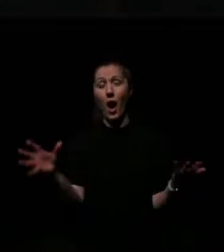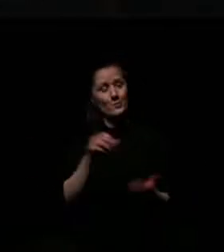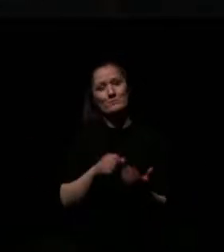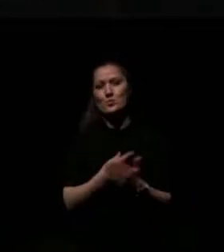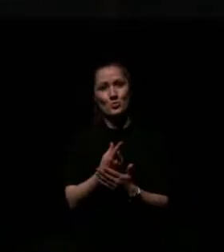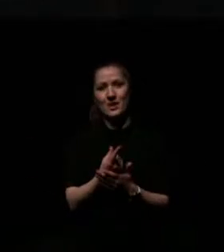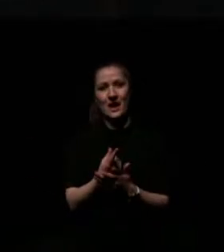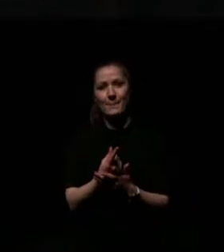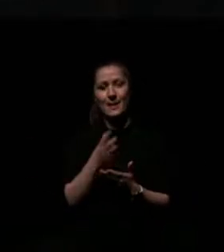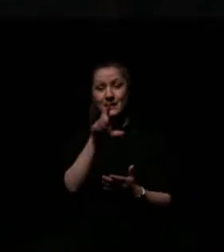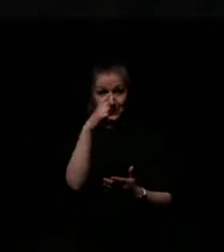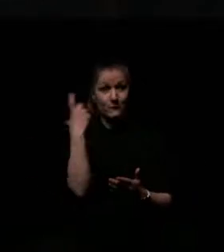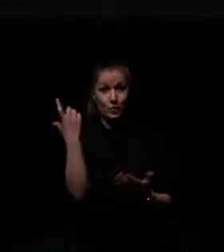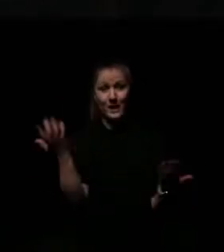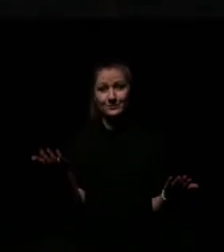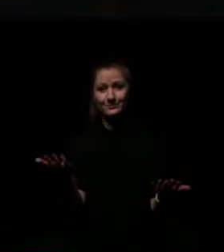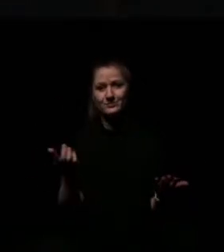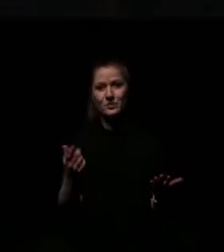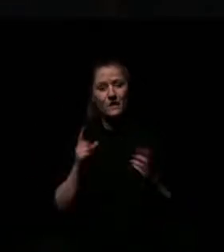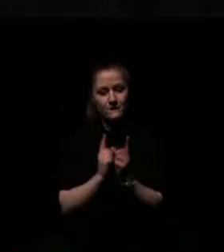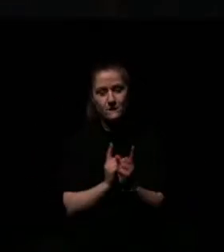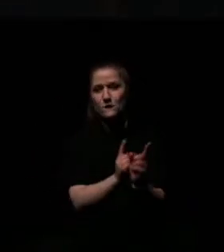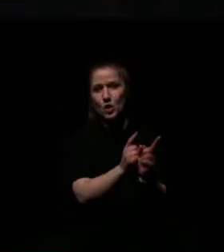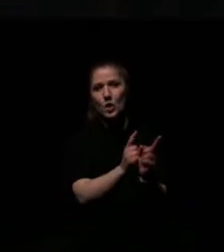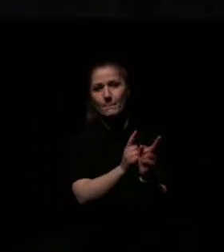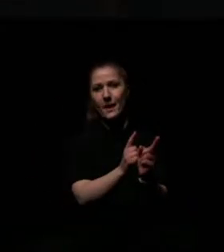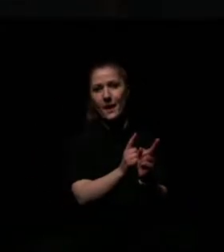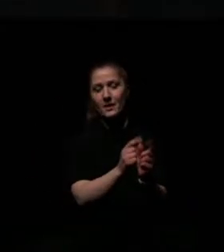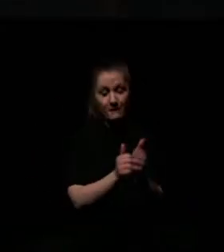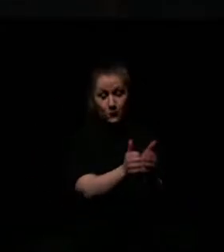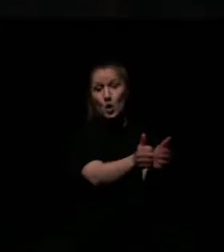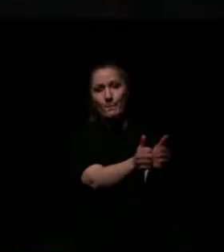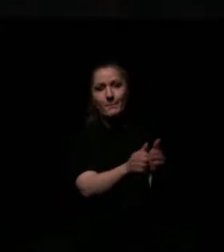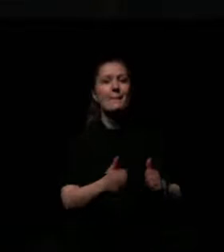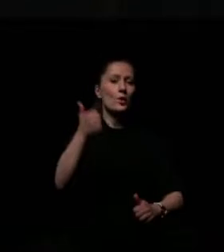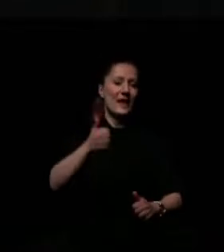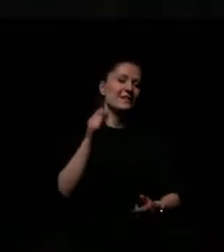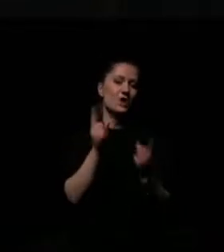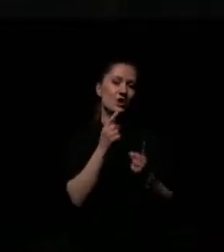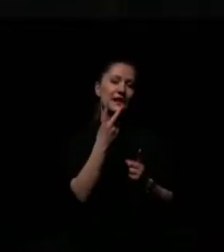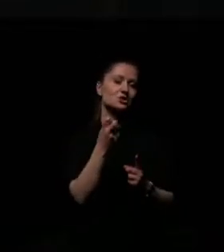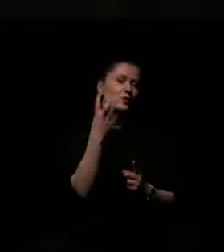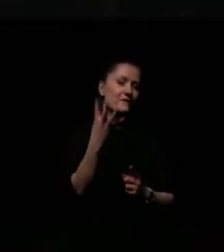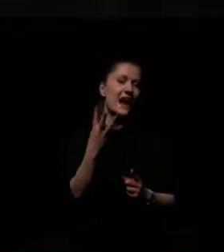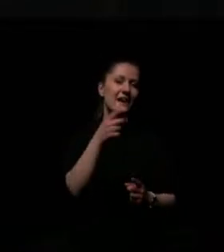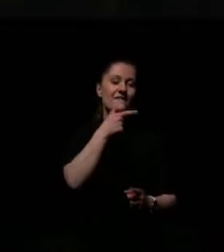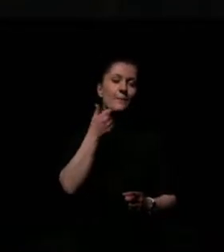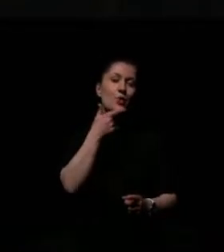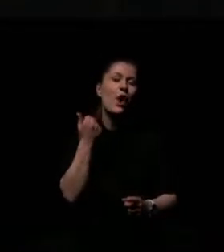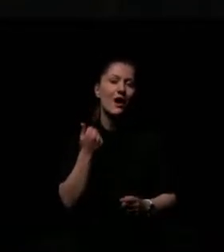gjøre, så det bare å følge med på ledervalget 24. februar. Tusen takk for meg.